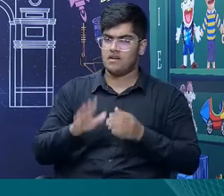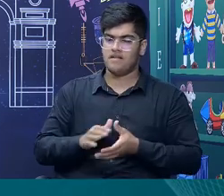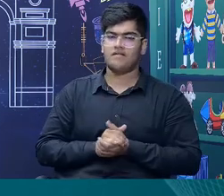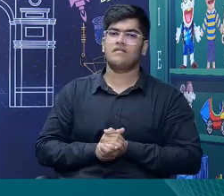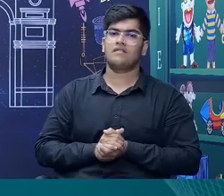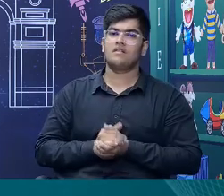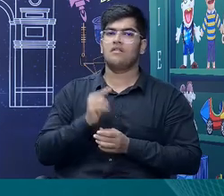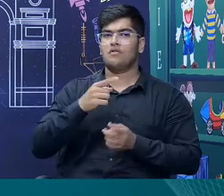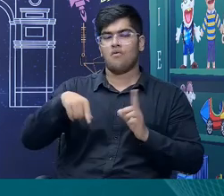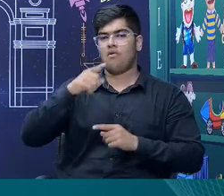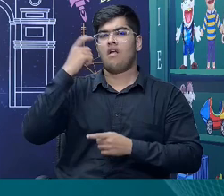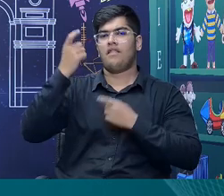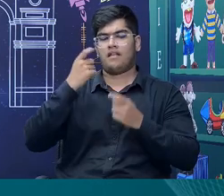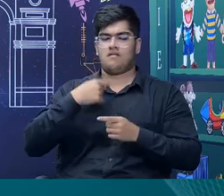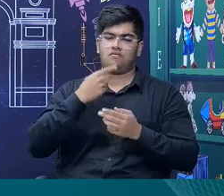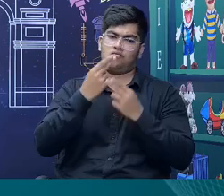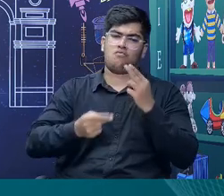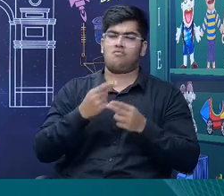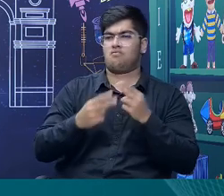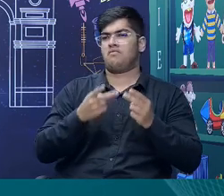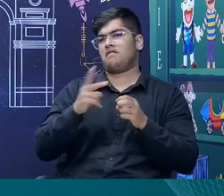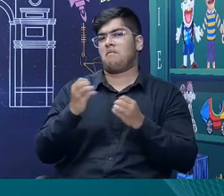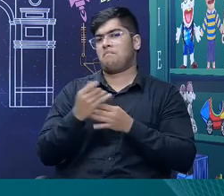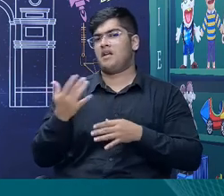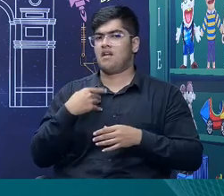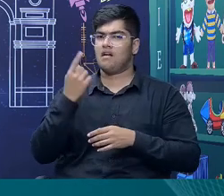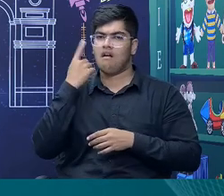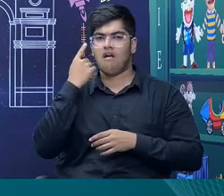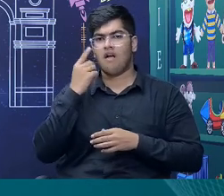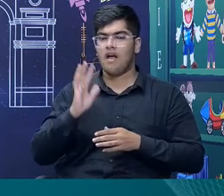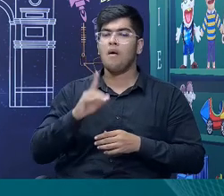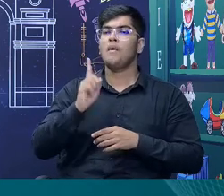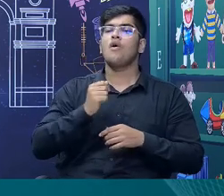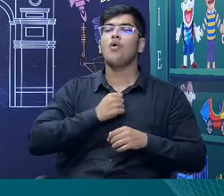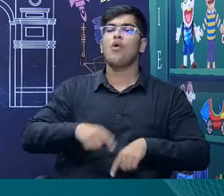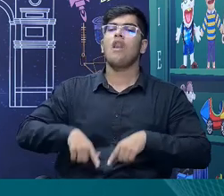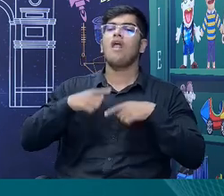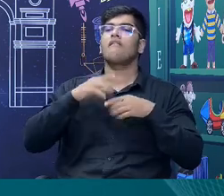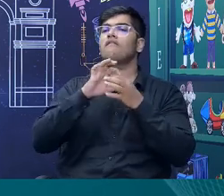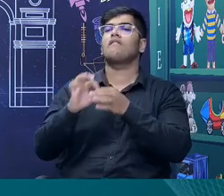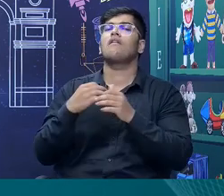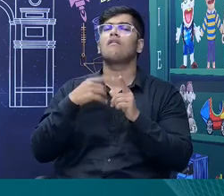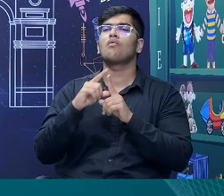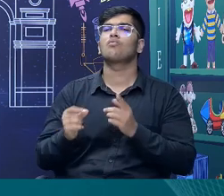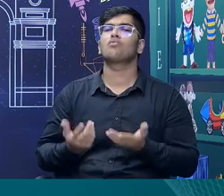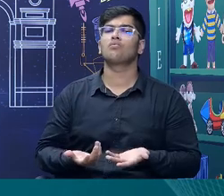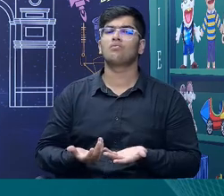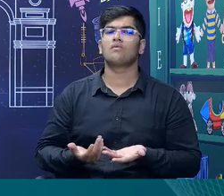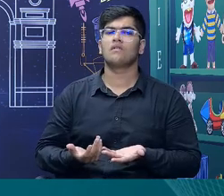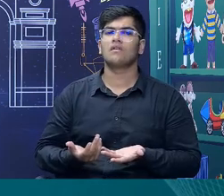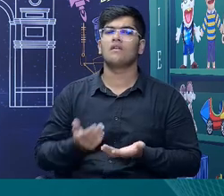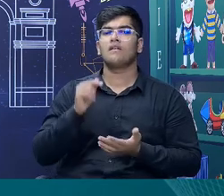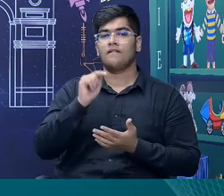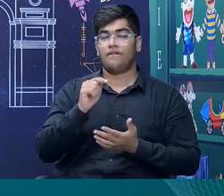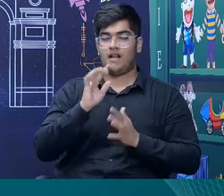की कहानी तो हमने बहुत सुन ली पर इसका हम अपने जीवन में क्या करें तो बताना चाहूंगी की इसका बहुत